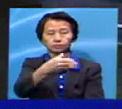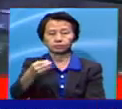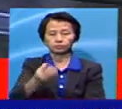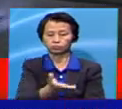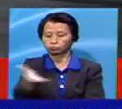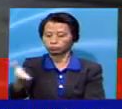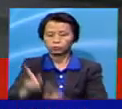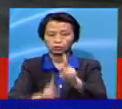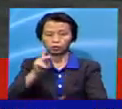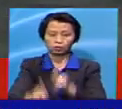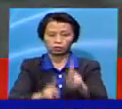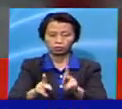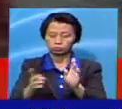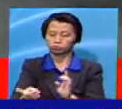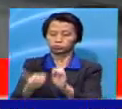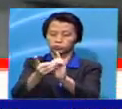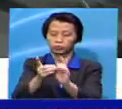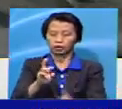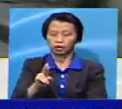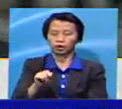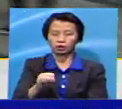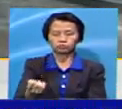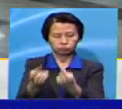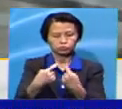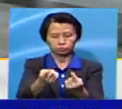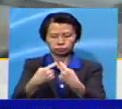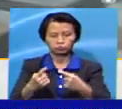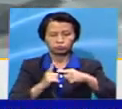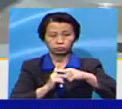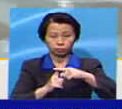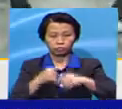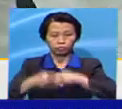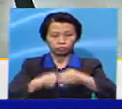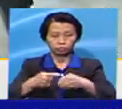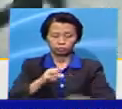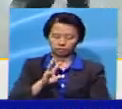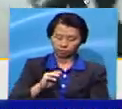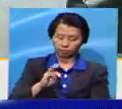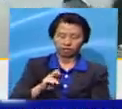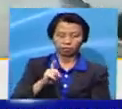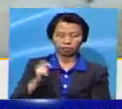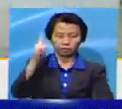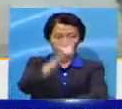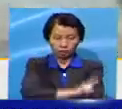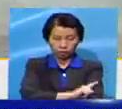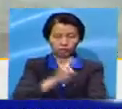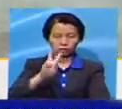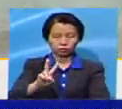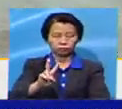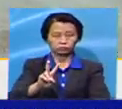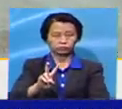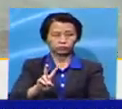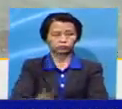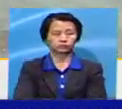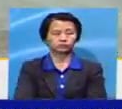Rata-rata pengguna MRT yang ditemui RTM memberi reaksi positif mengenai perkhidmatan tersebut pada hari kedua operasi.